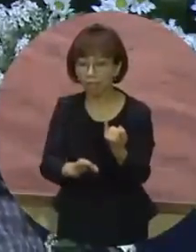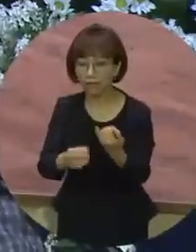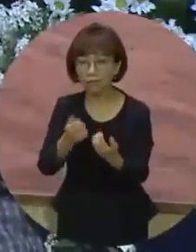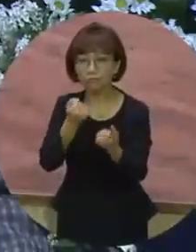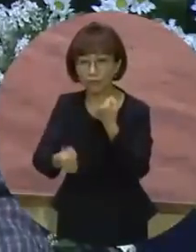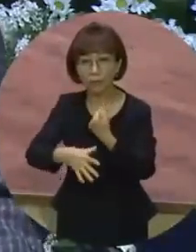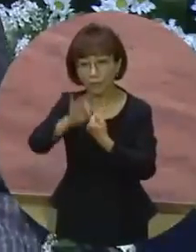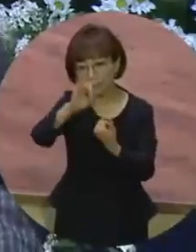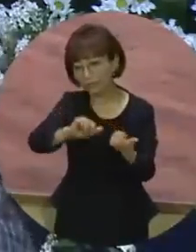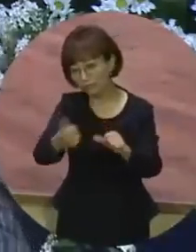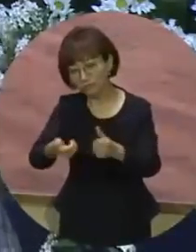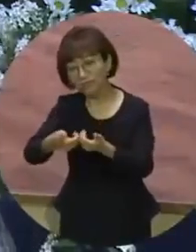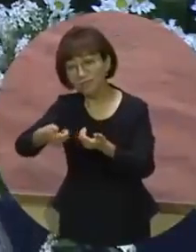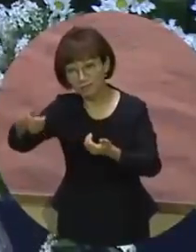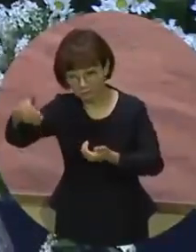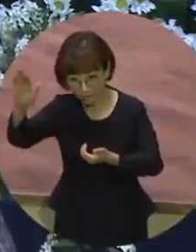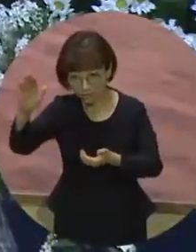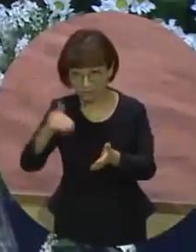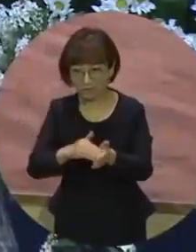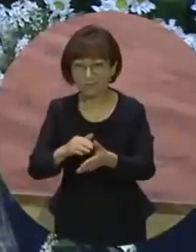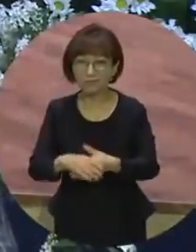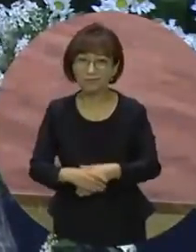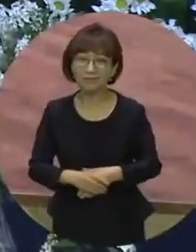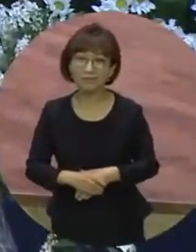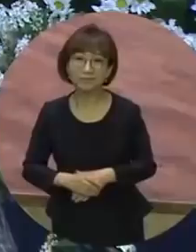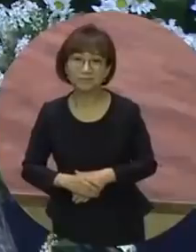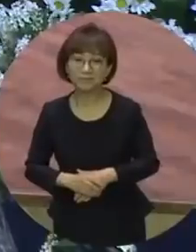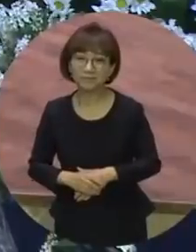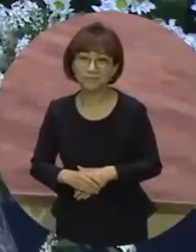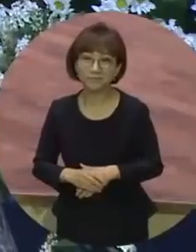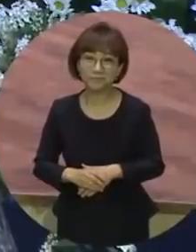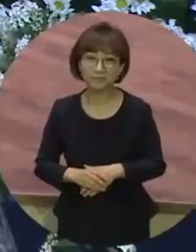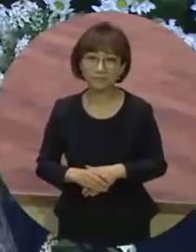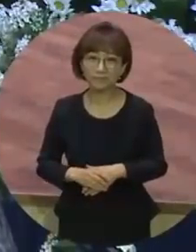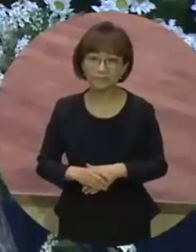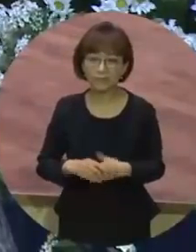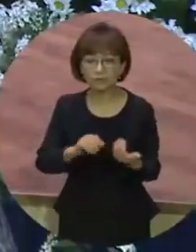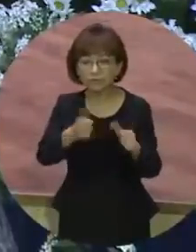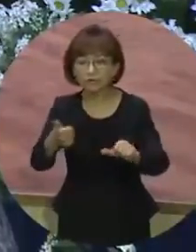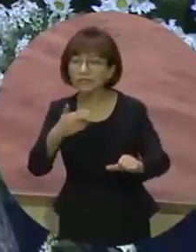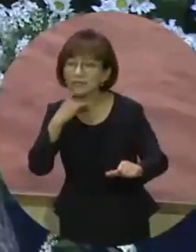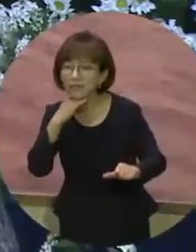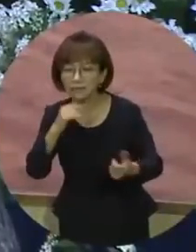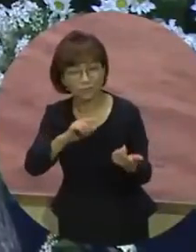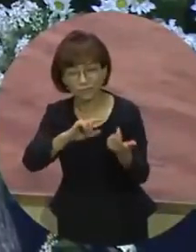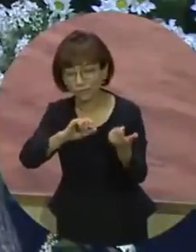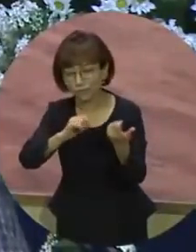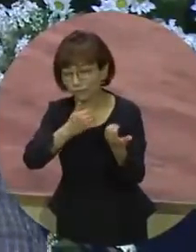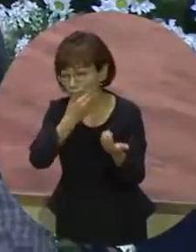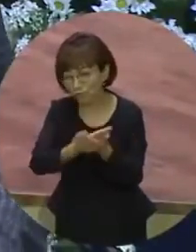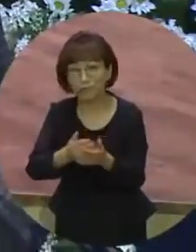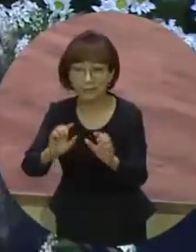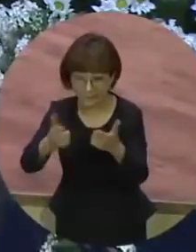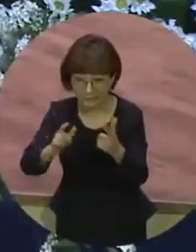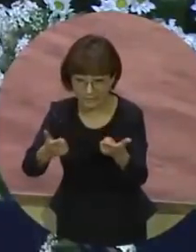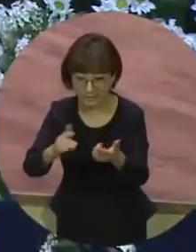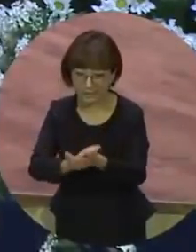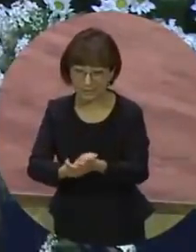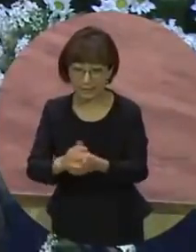아니라 우리가 무엇을 하고 어떻게 살았느냐가 중요한 거예요. 그게 중요한 무슨 말입니까?